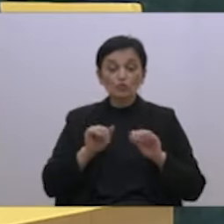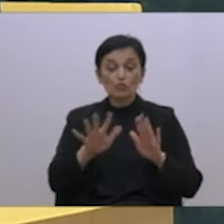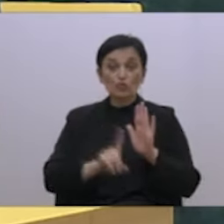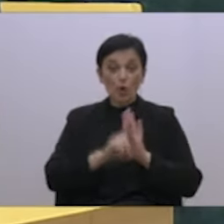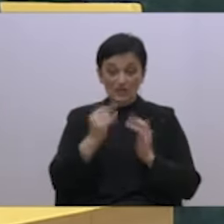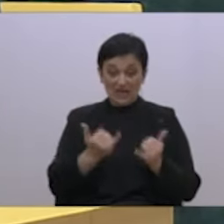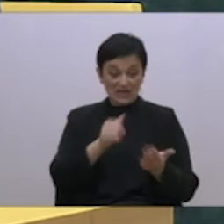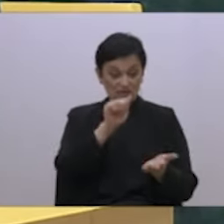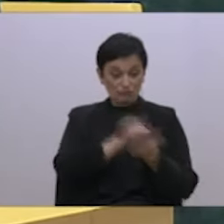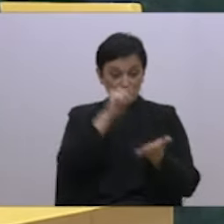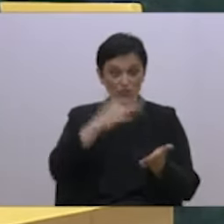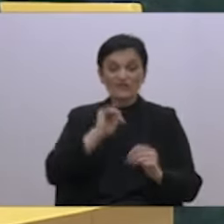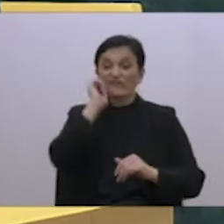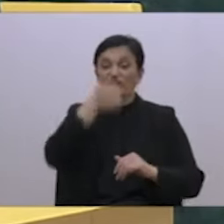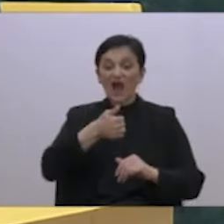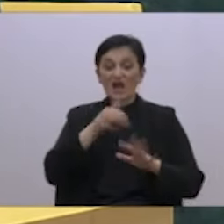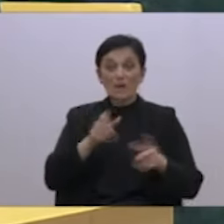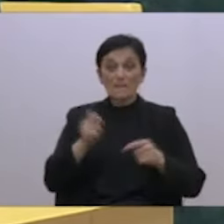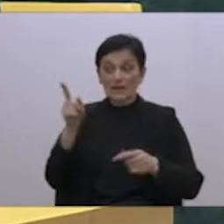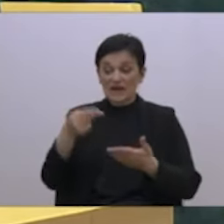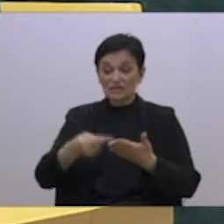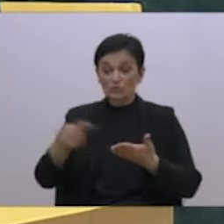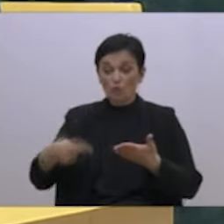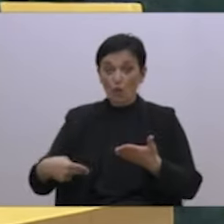დღეს მივიღებ და ხვალ თუ პრეზიდენტი მოაწერს